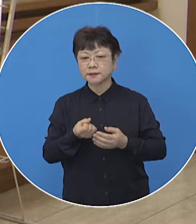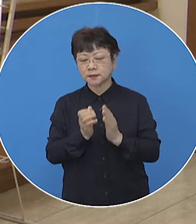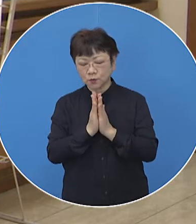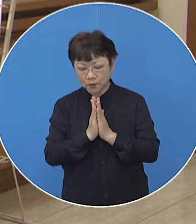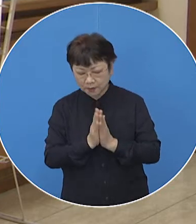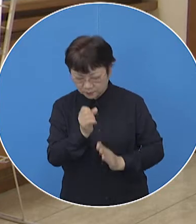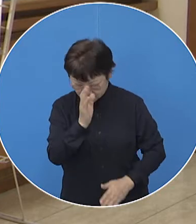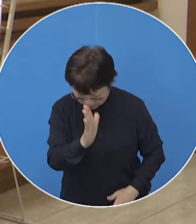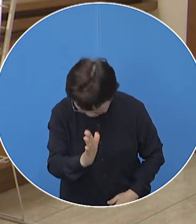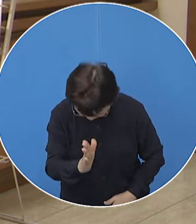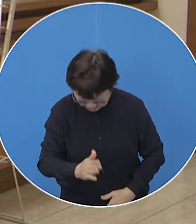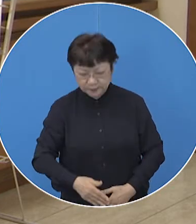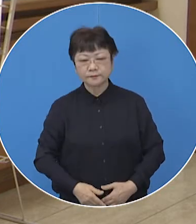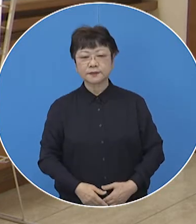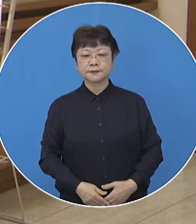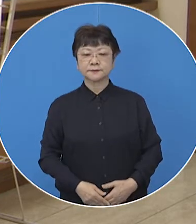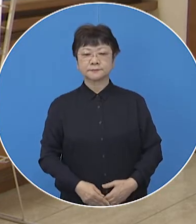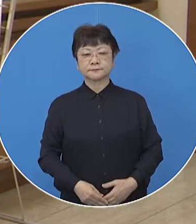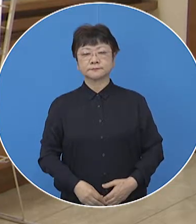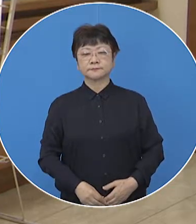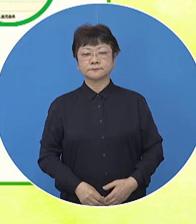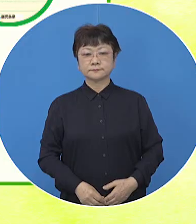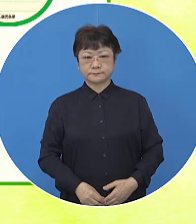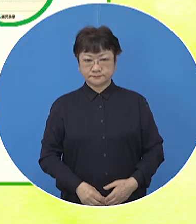しくお願いいたします。